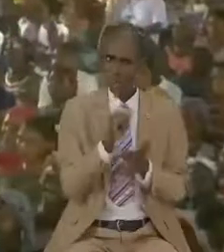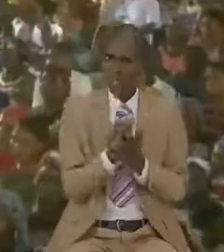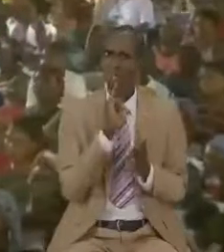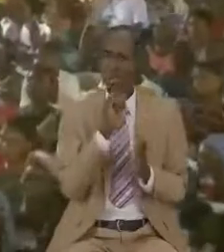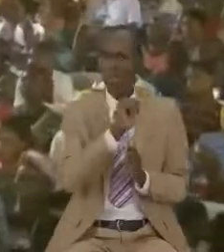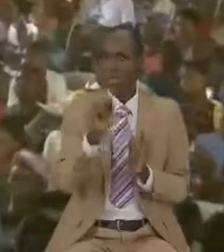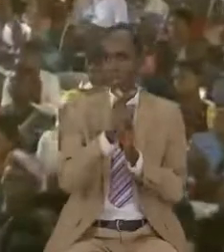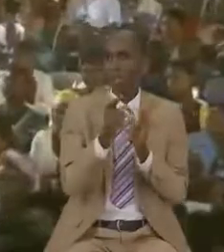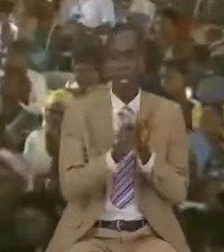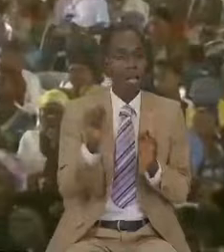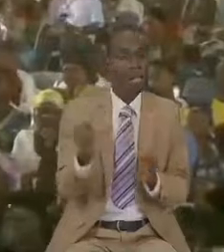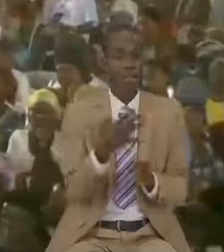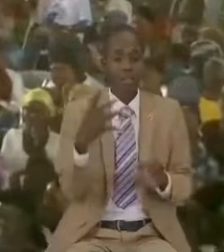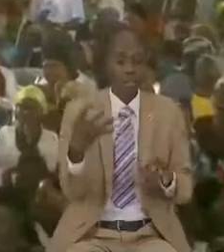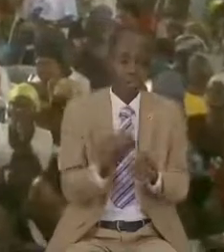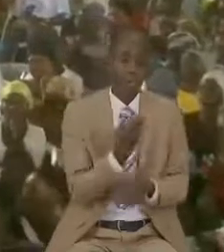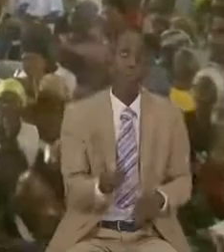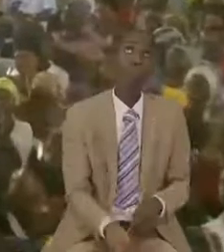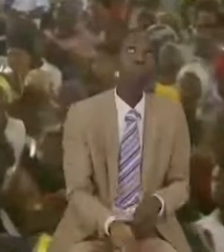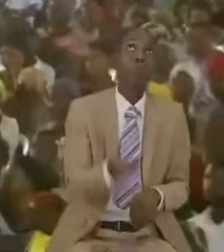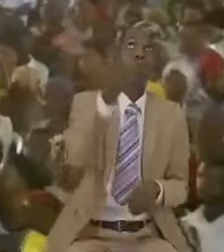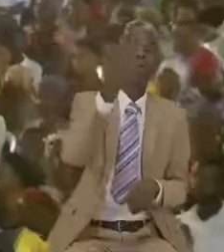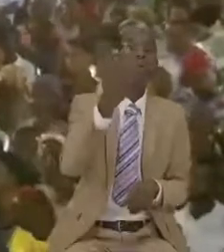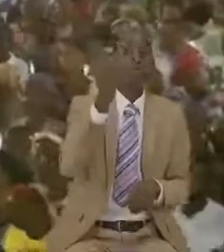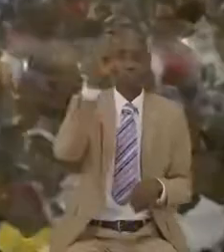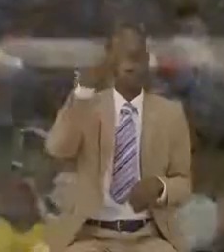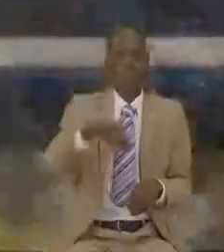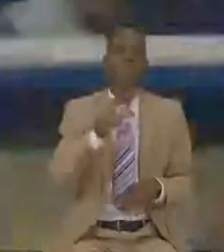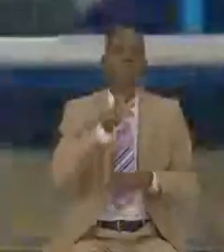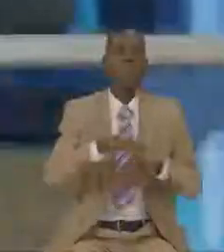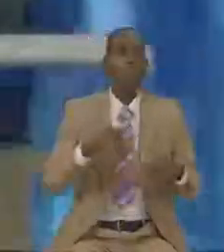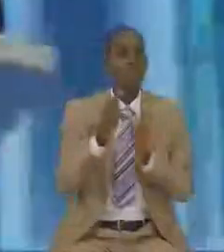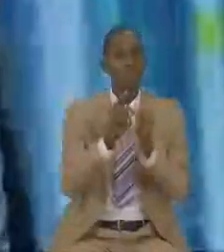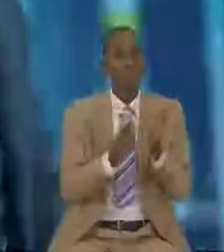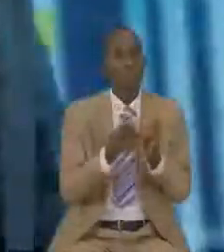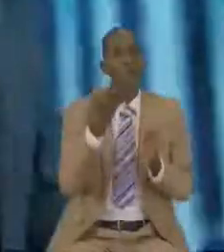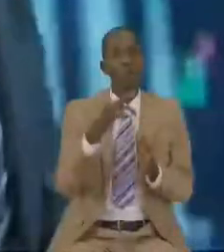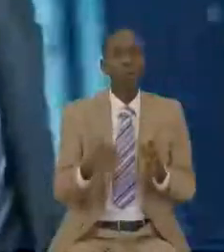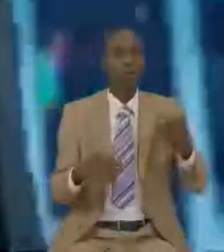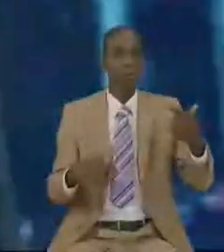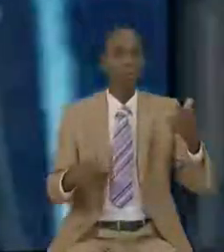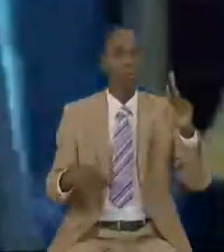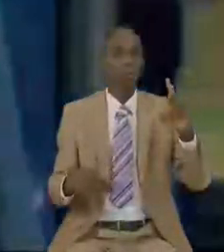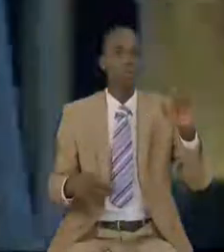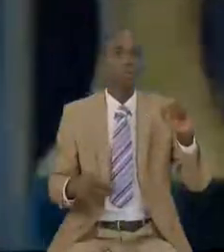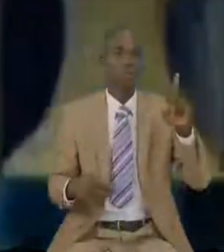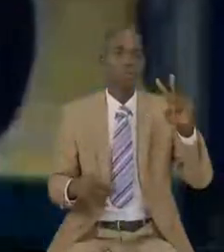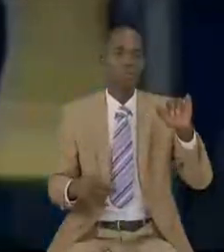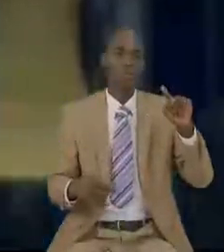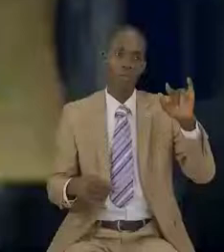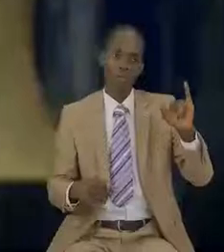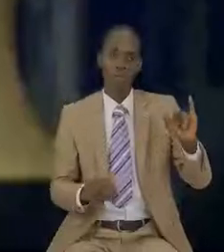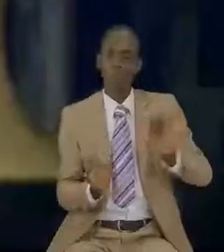lancez en haut va revenir par terre. On appelle ça la loi de la gravité. Il y a la loi de la grâce.